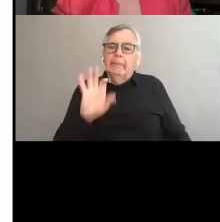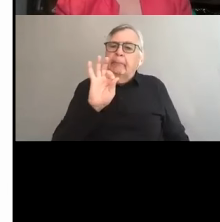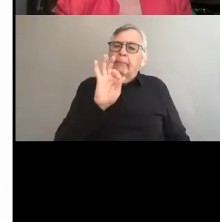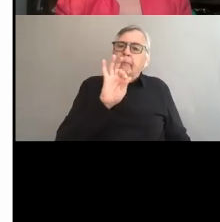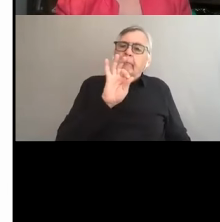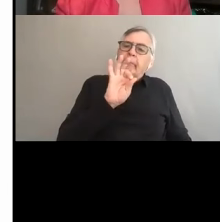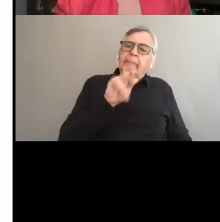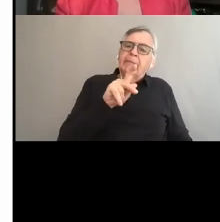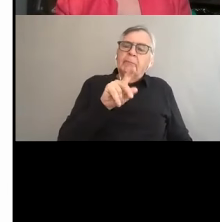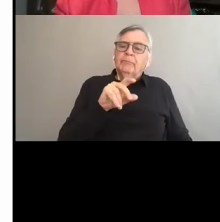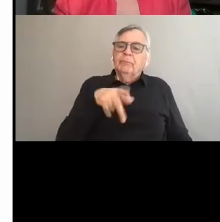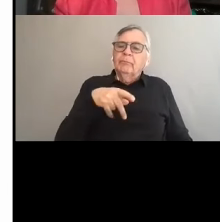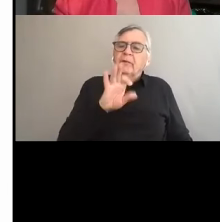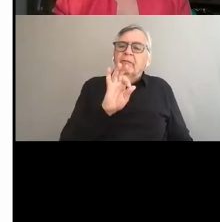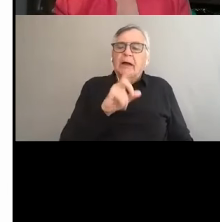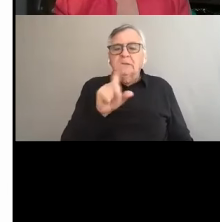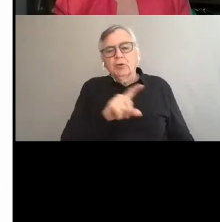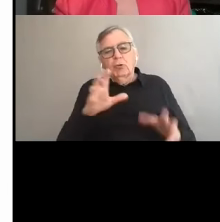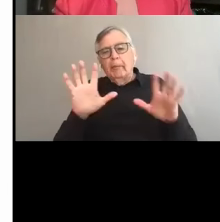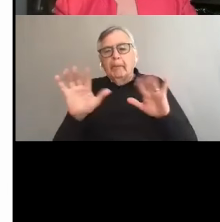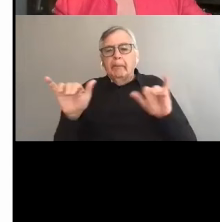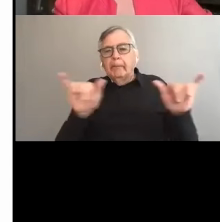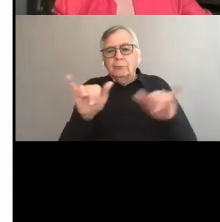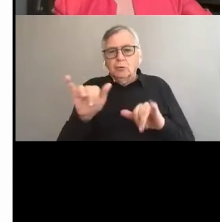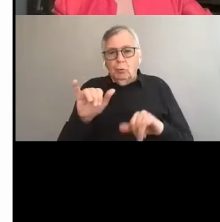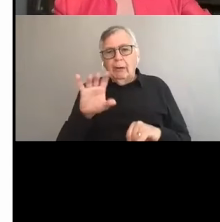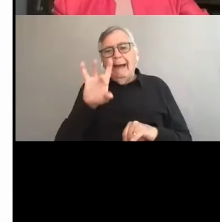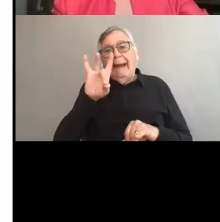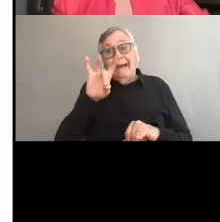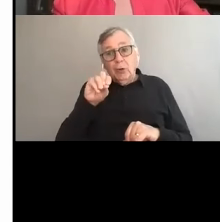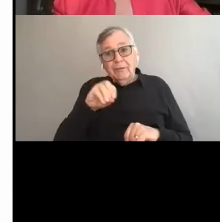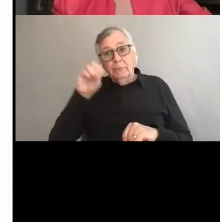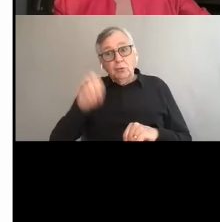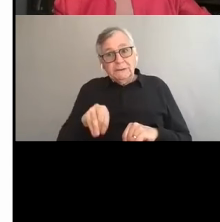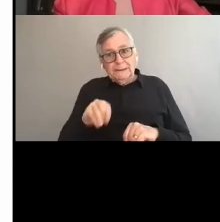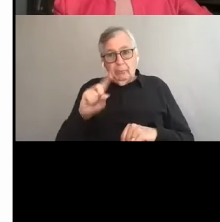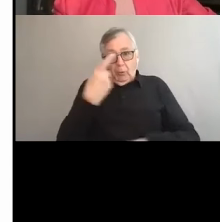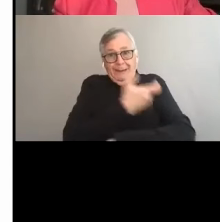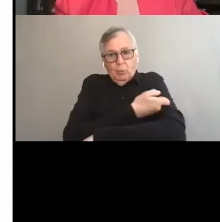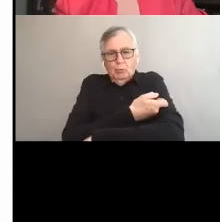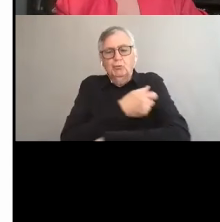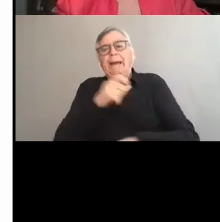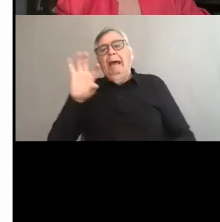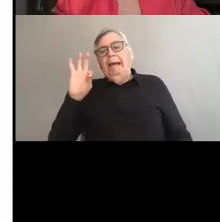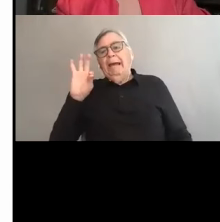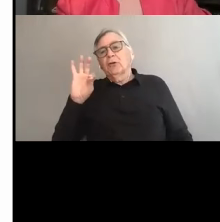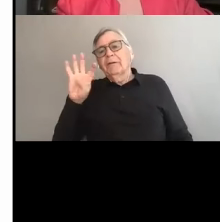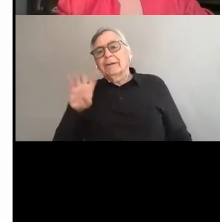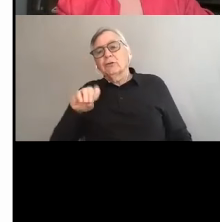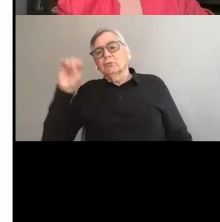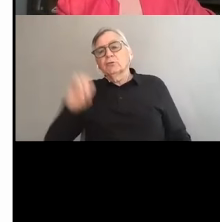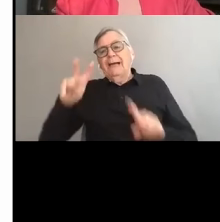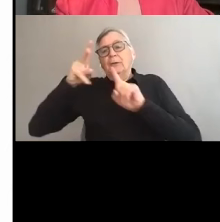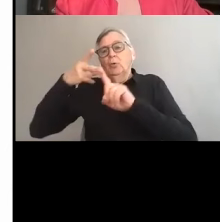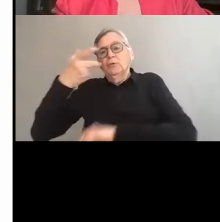près 80% de protection après une dose et 95%, 94,1% des gens après la deuxième